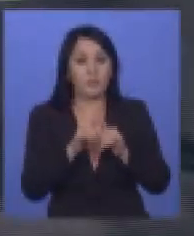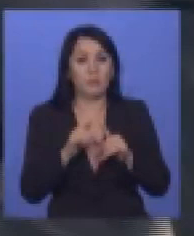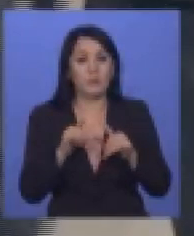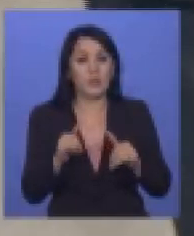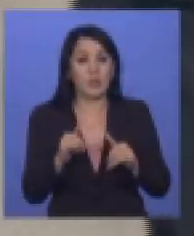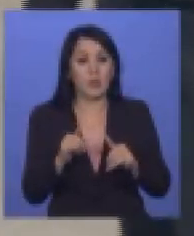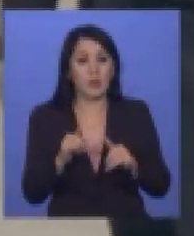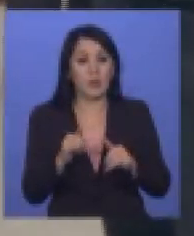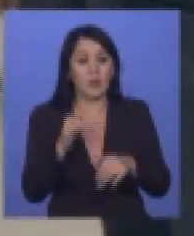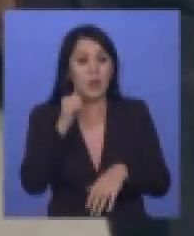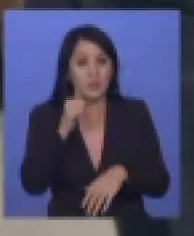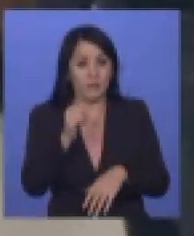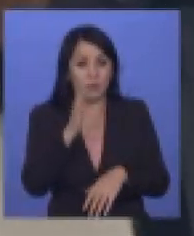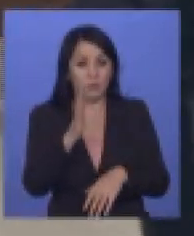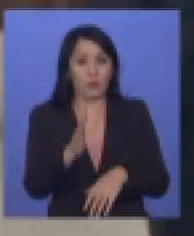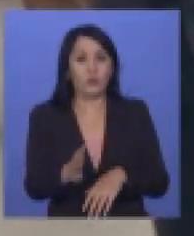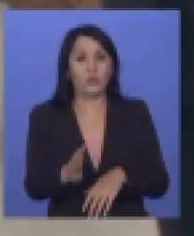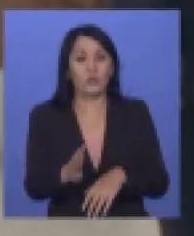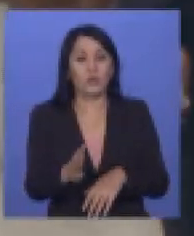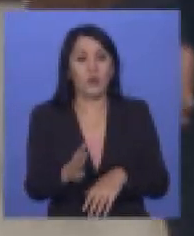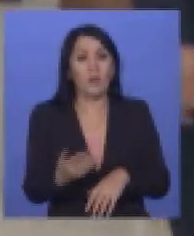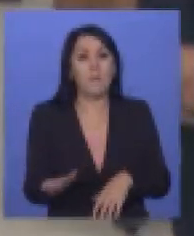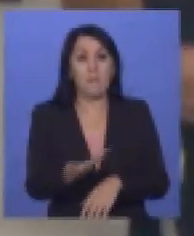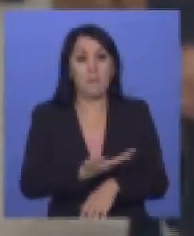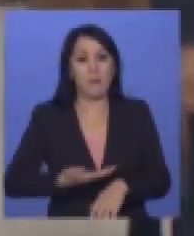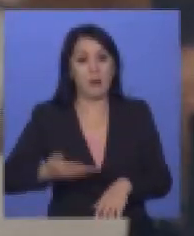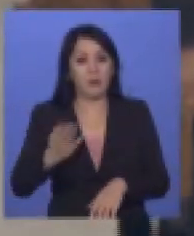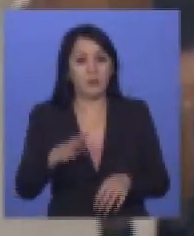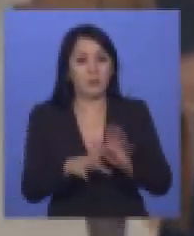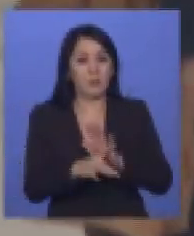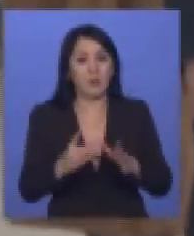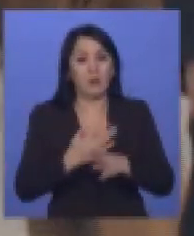еліміздің ертеңі үшін біз мемлекет басшысын қолдаймыз.